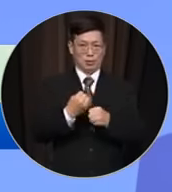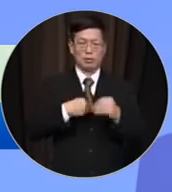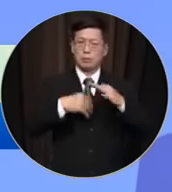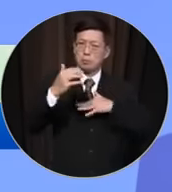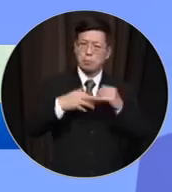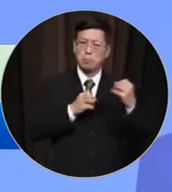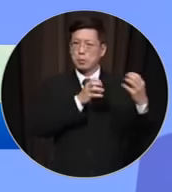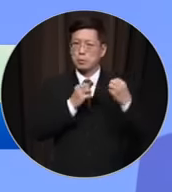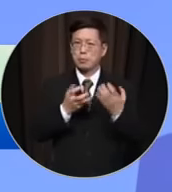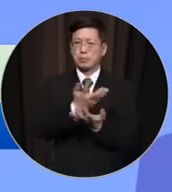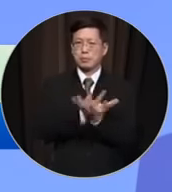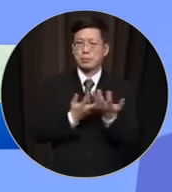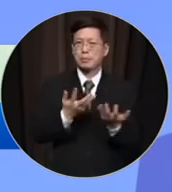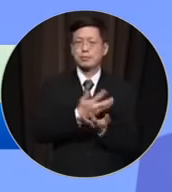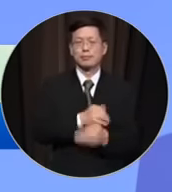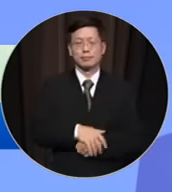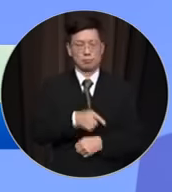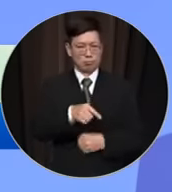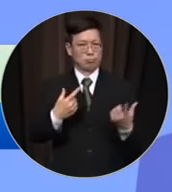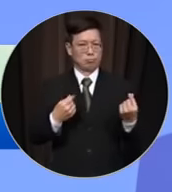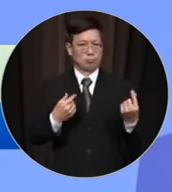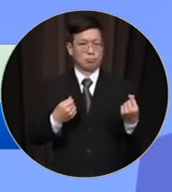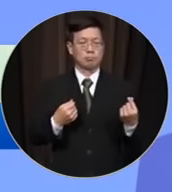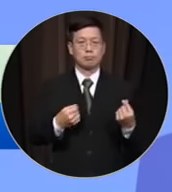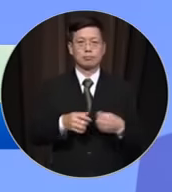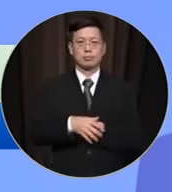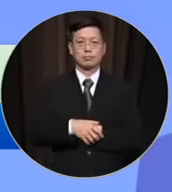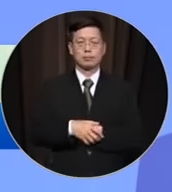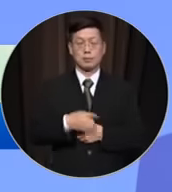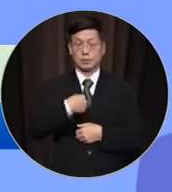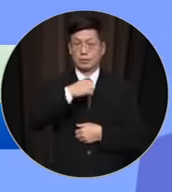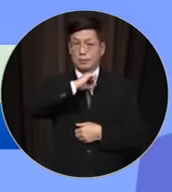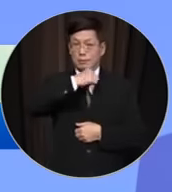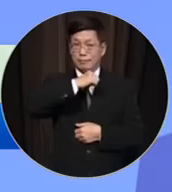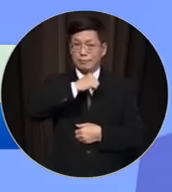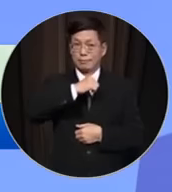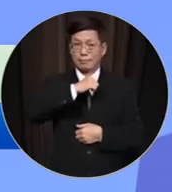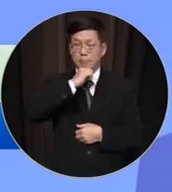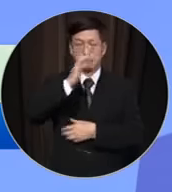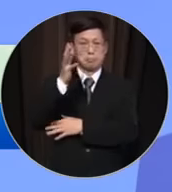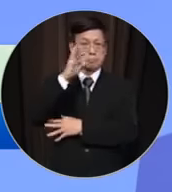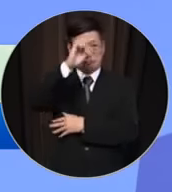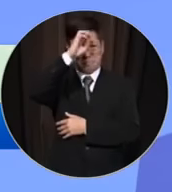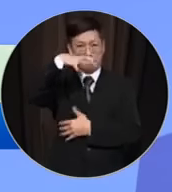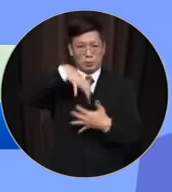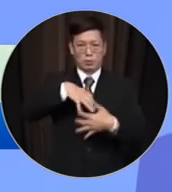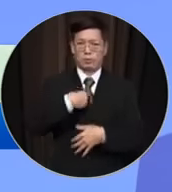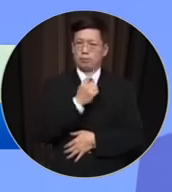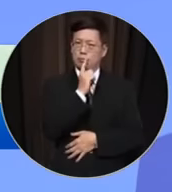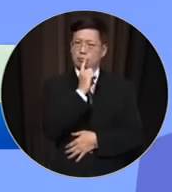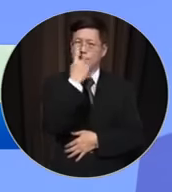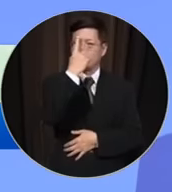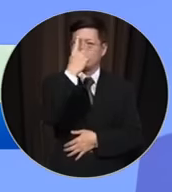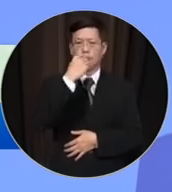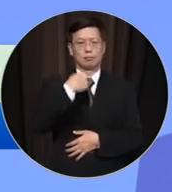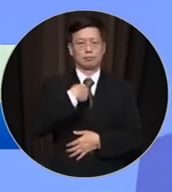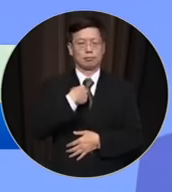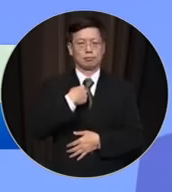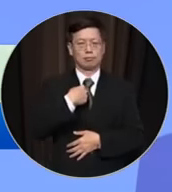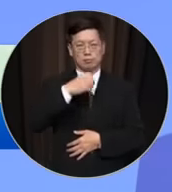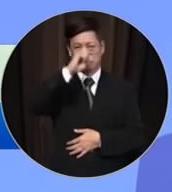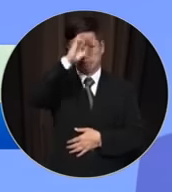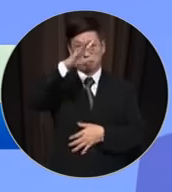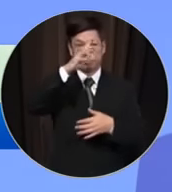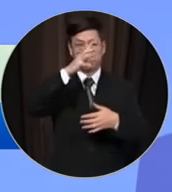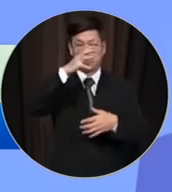相的交流。那这个也是我们台湾所有政党当中唯一这个党魁